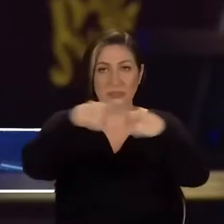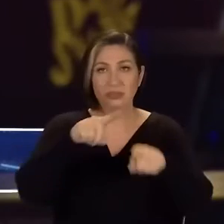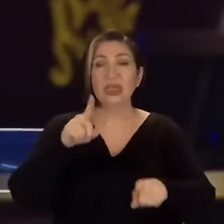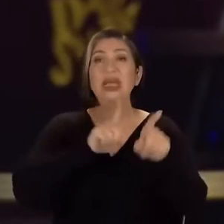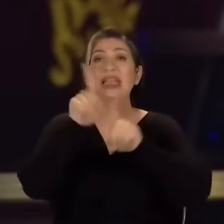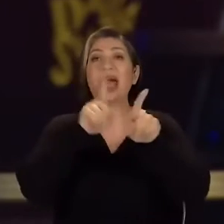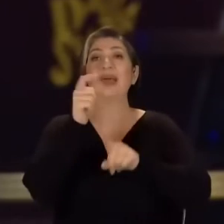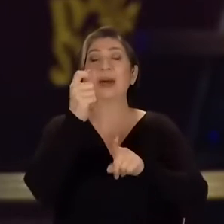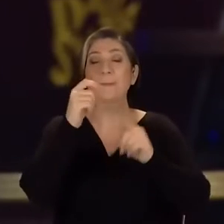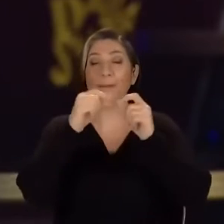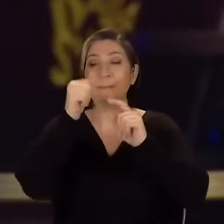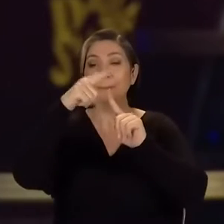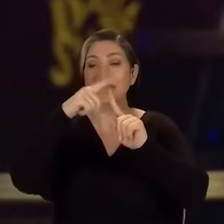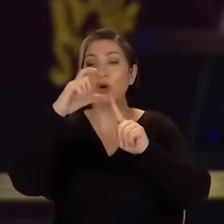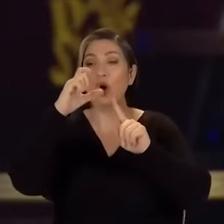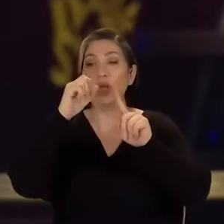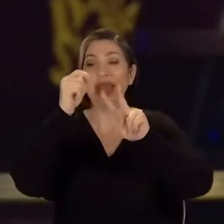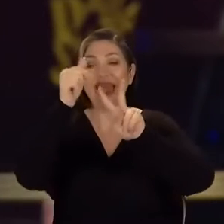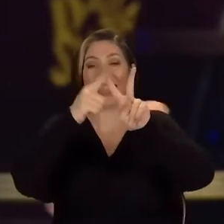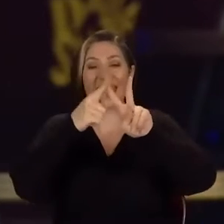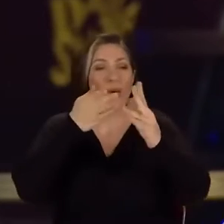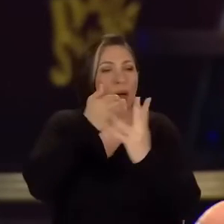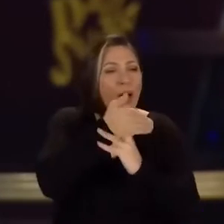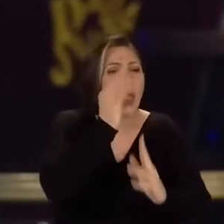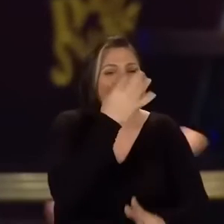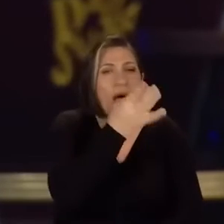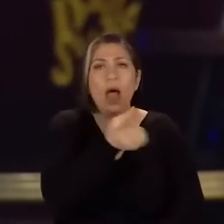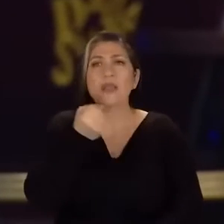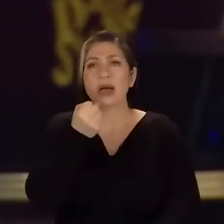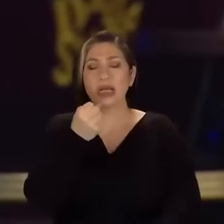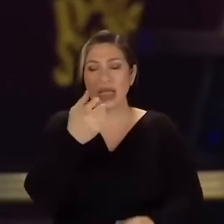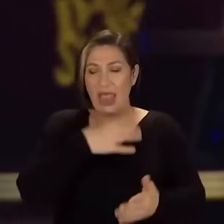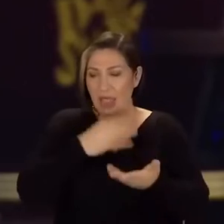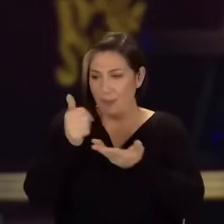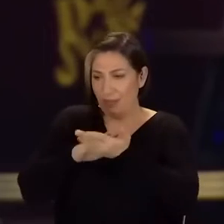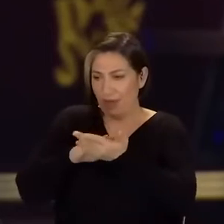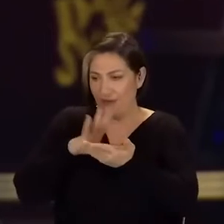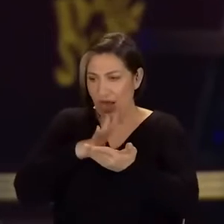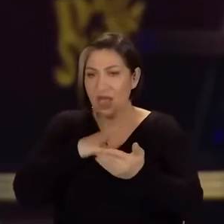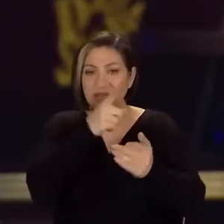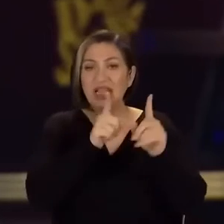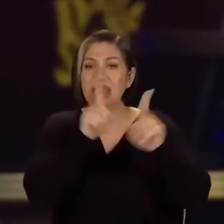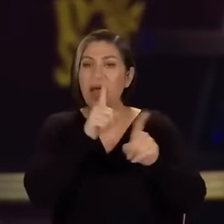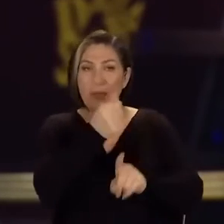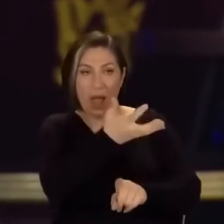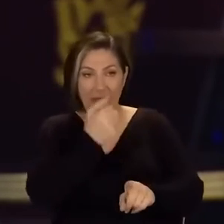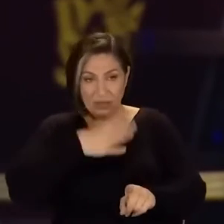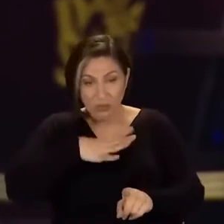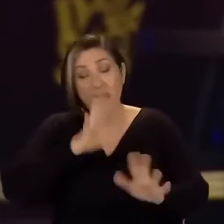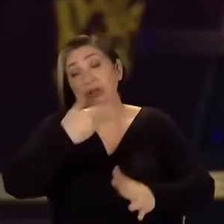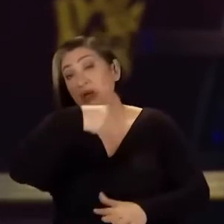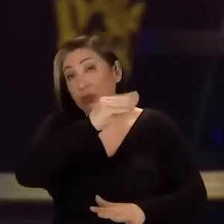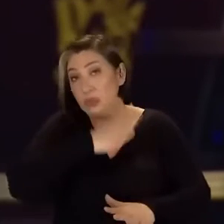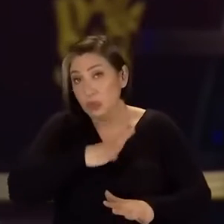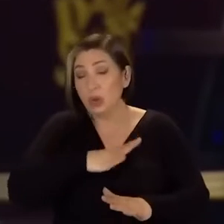paraya, başta Bitcoin olmak üzere, kolay erişim sağlamak. Yani cebinizdeki varlığınızla eğer kripto para almak istiyorsanız ve satmak